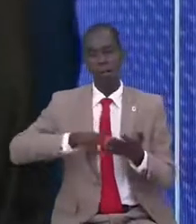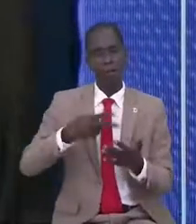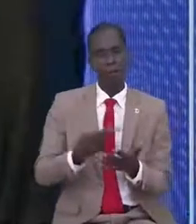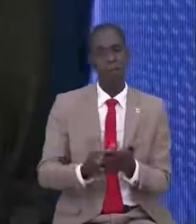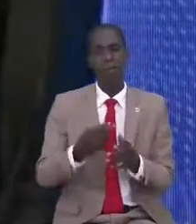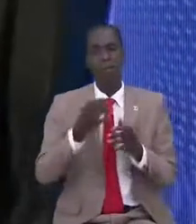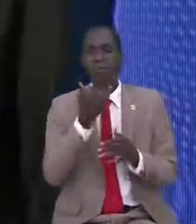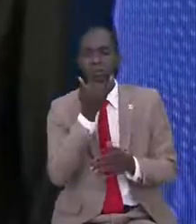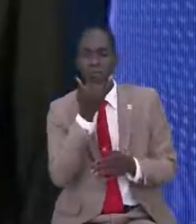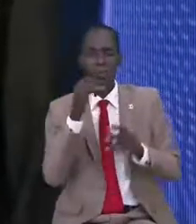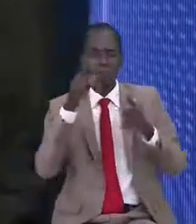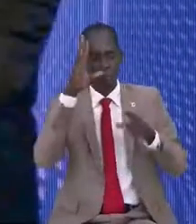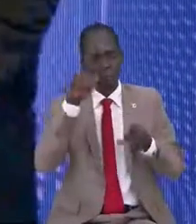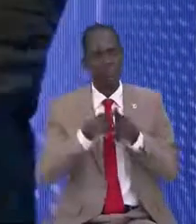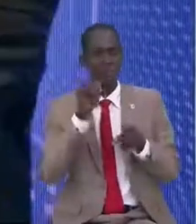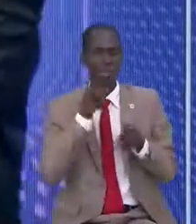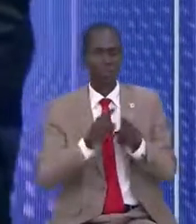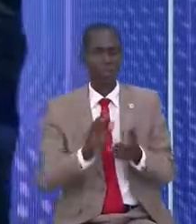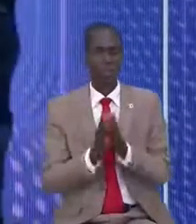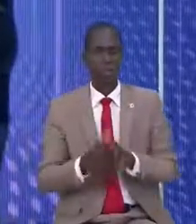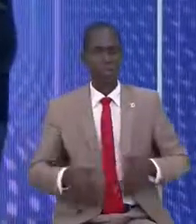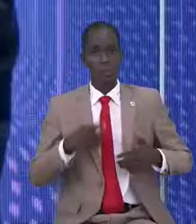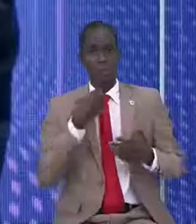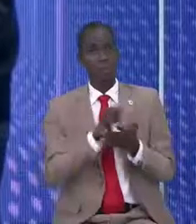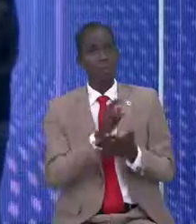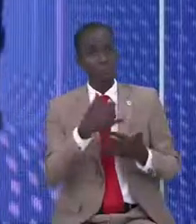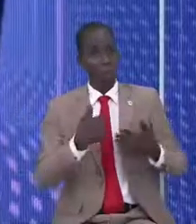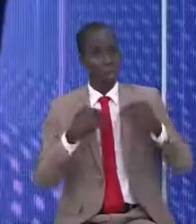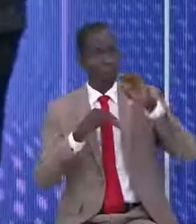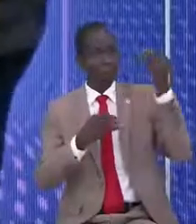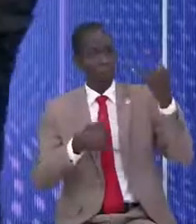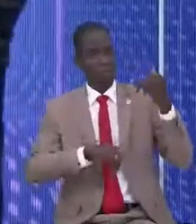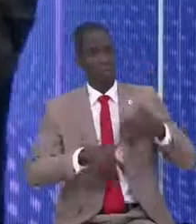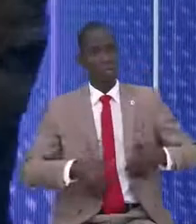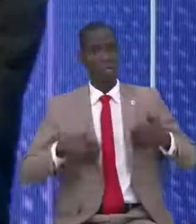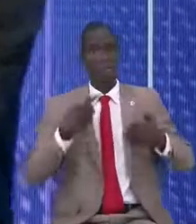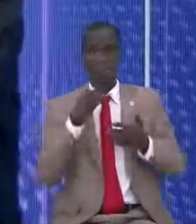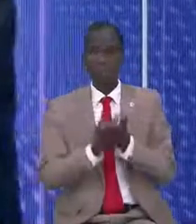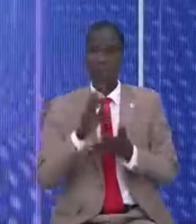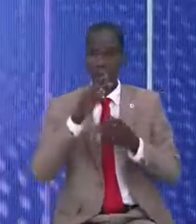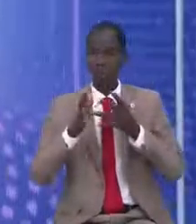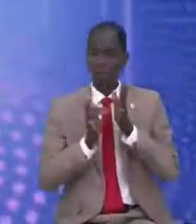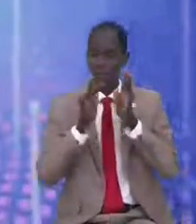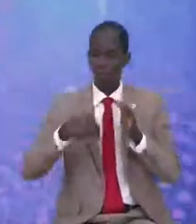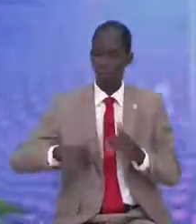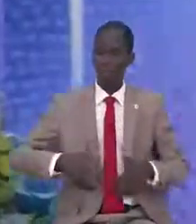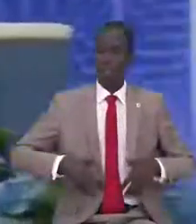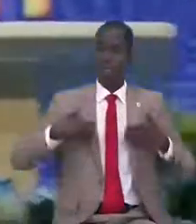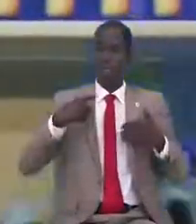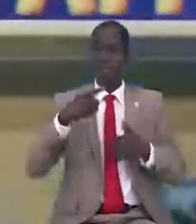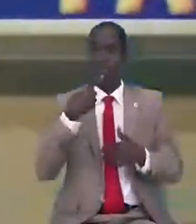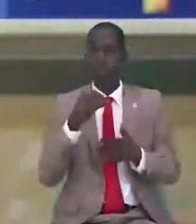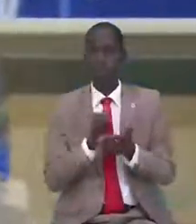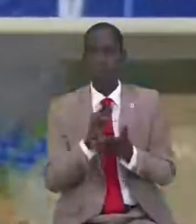frère défaillant ou une sœur défaillante. Tu dis que tu as la grâce, tu te fâches. Tu dis que tu es encore debout, tu